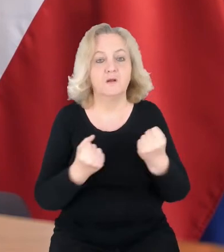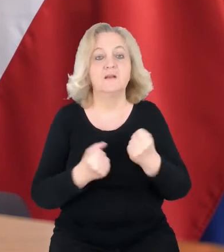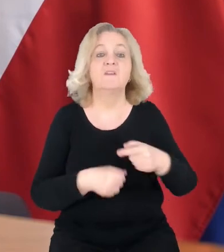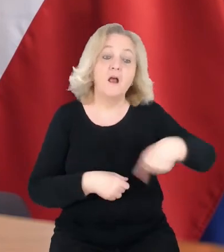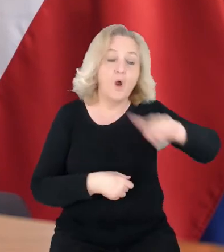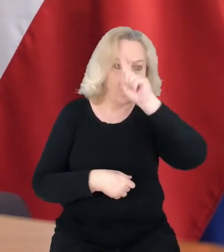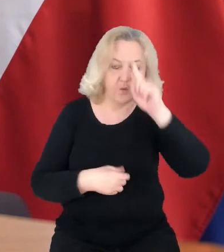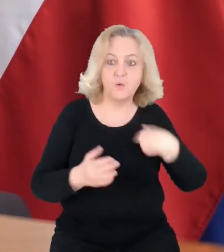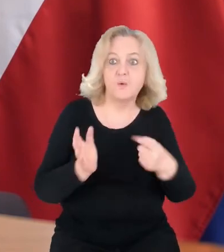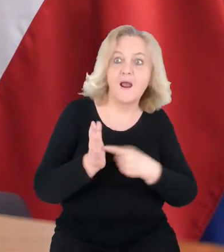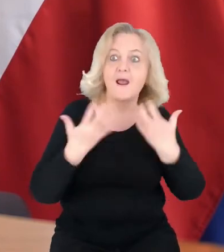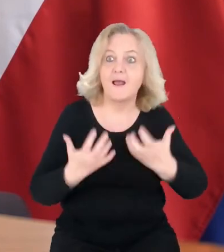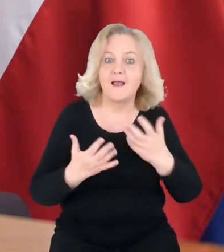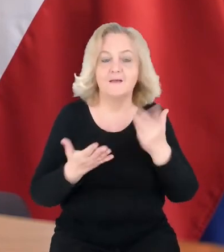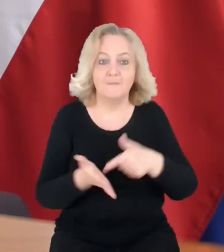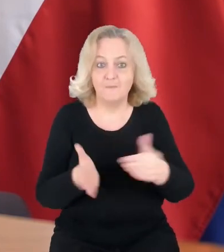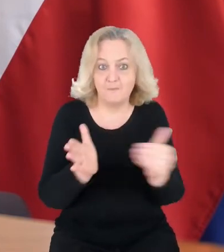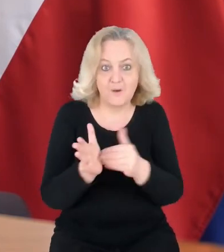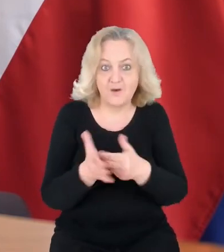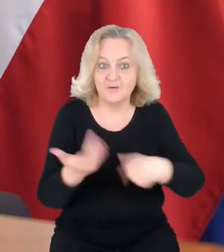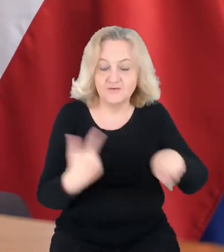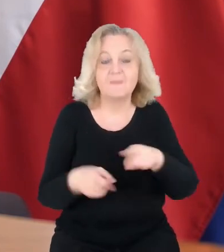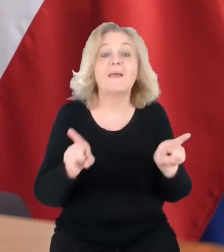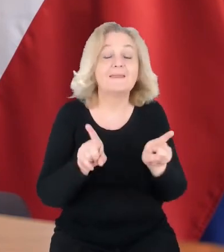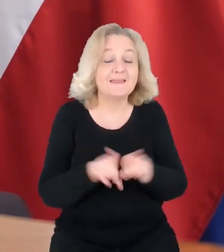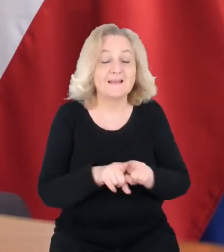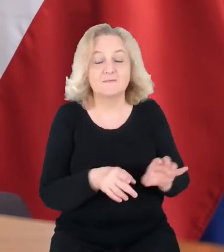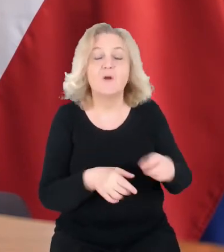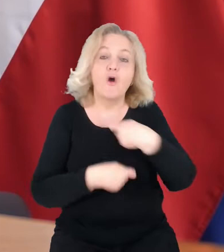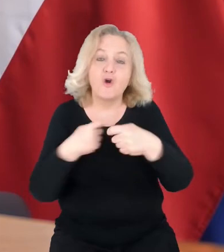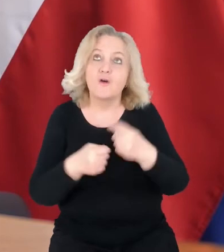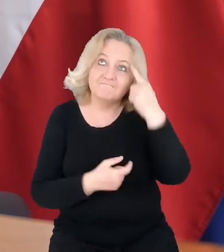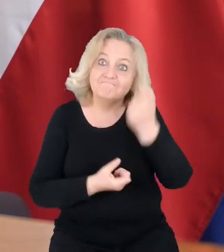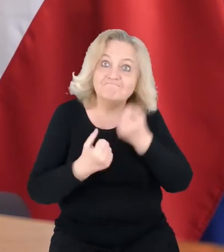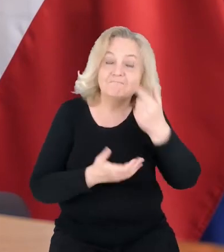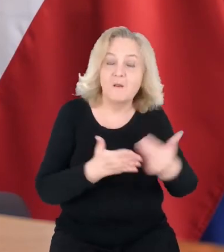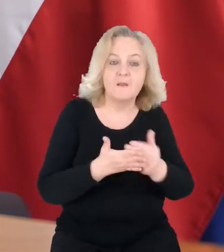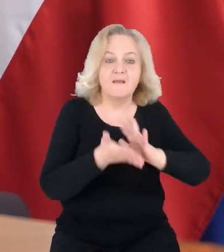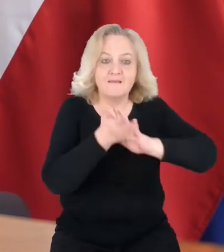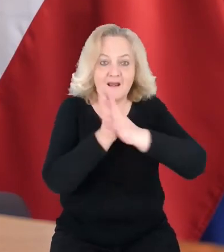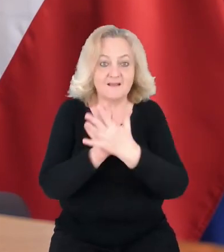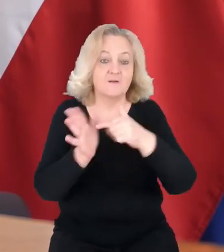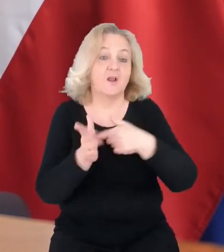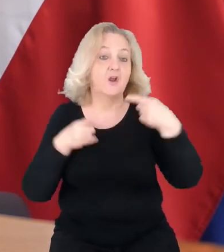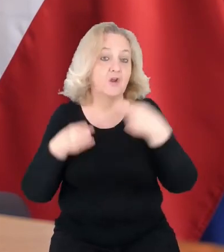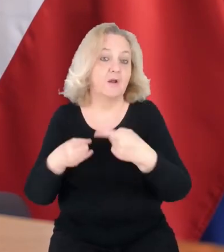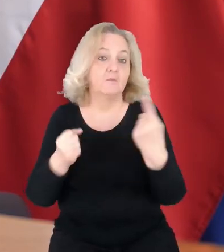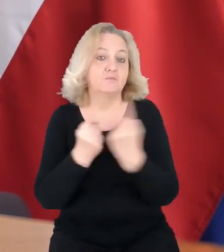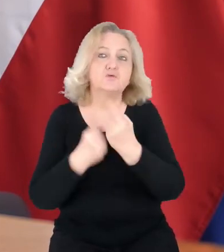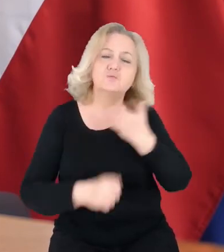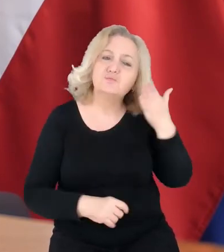społeczeństwa i gospodarki na rozwiązania innowacyjne służące transformacji w kierunku przemysłu